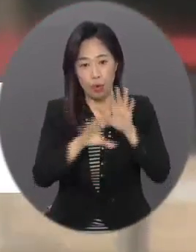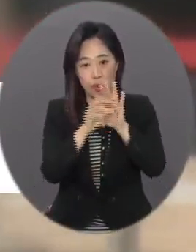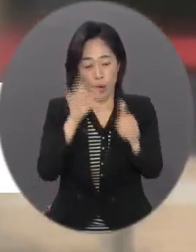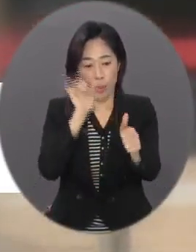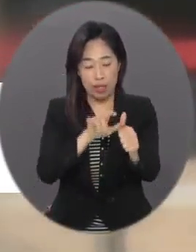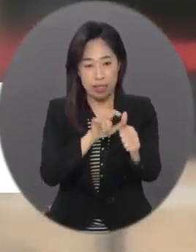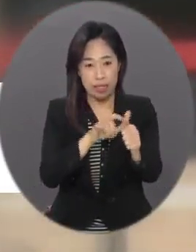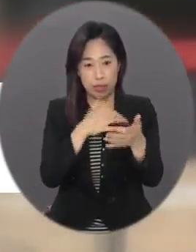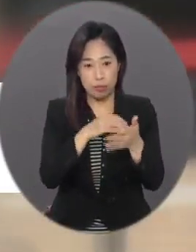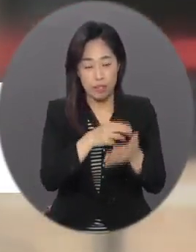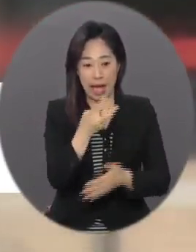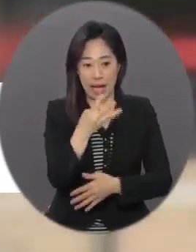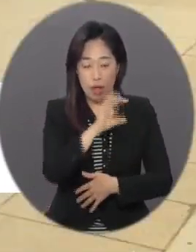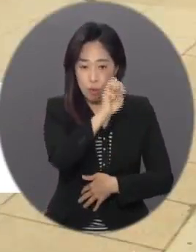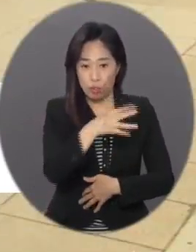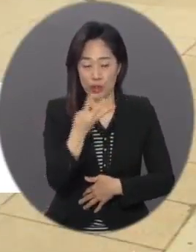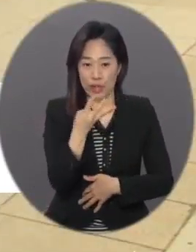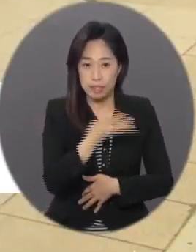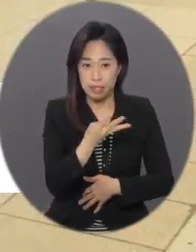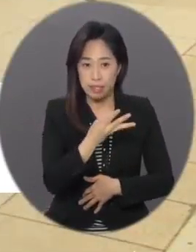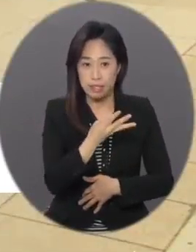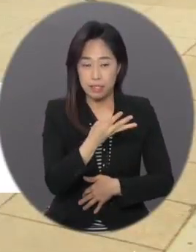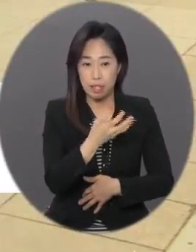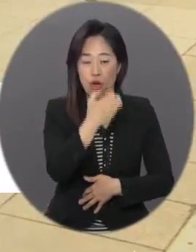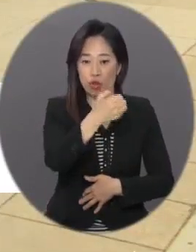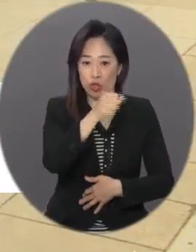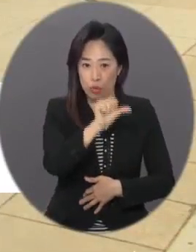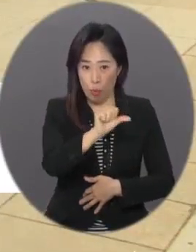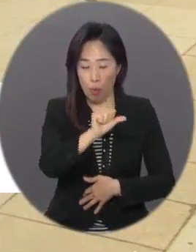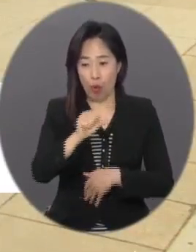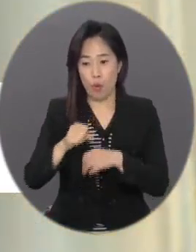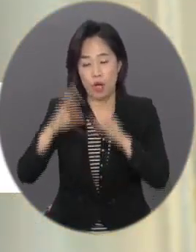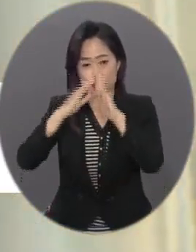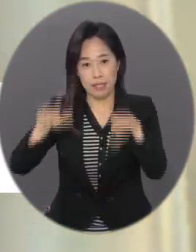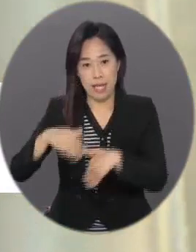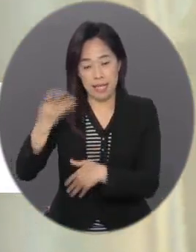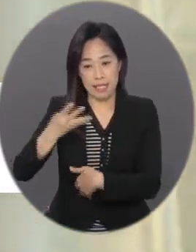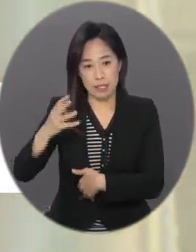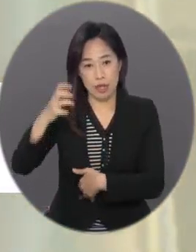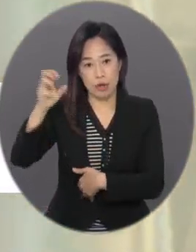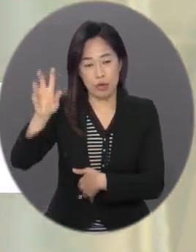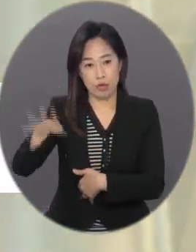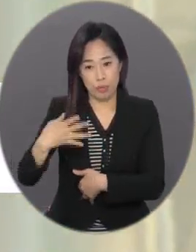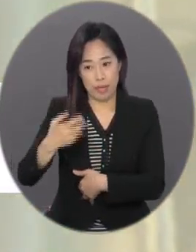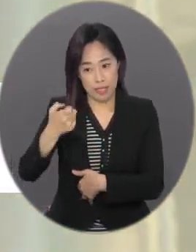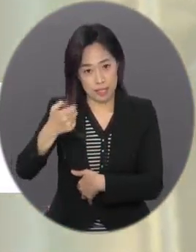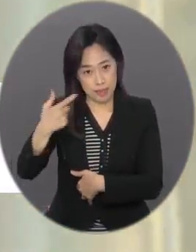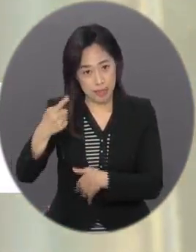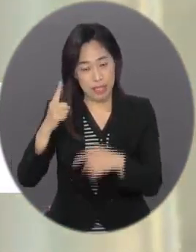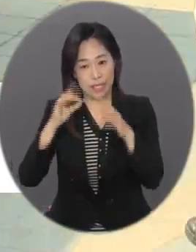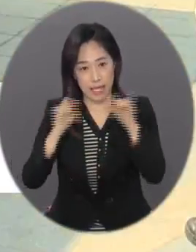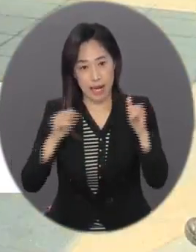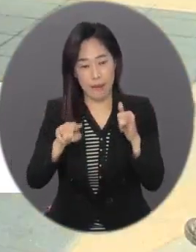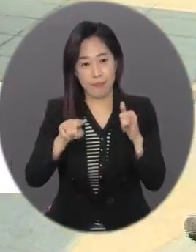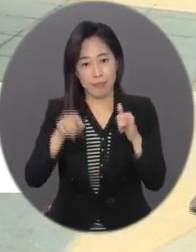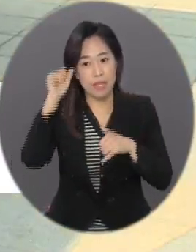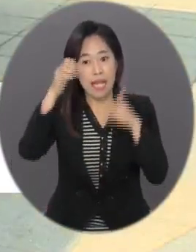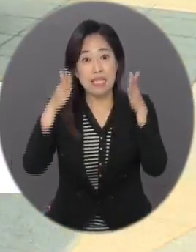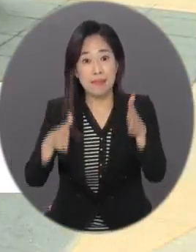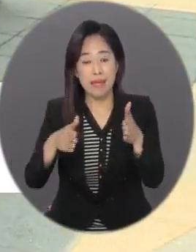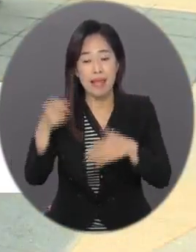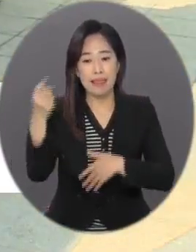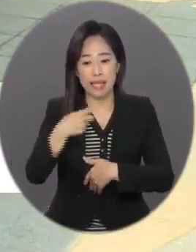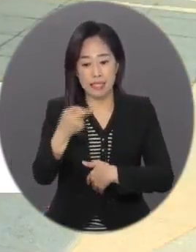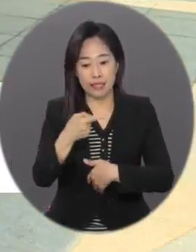확진 자른 광주 사 청 95명 전남 4971 명으로 지난 10일 이후 닷새 만에 다시